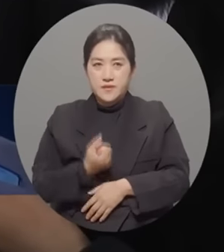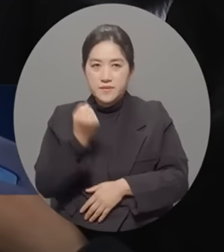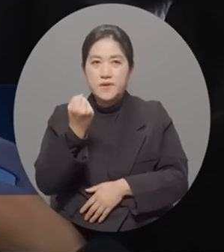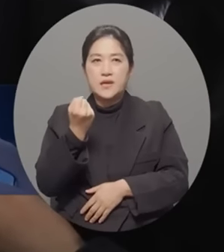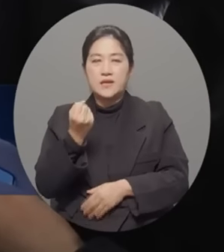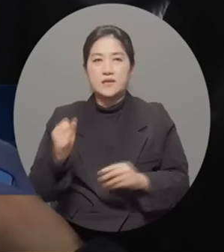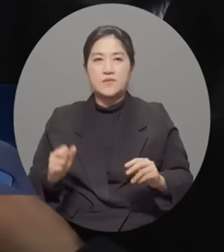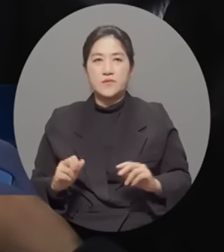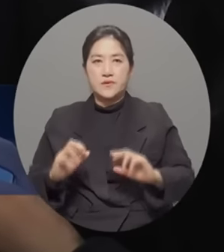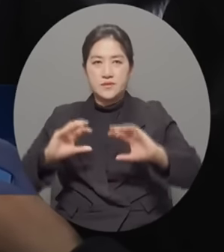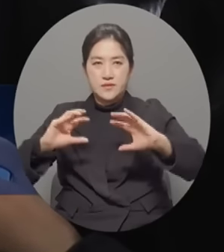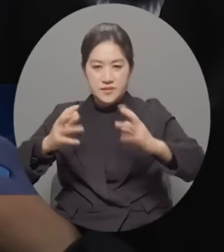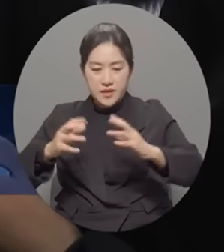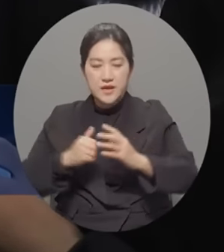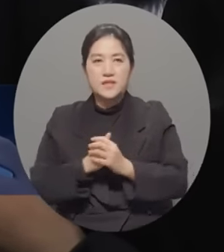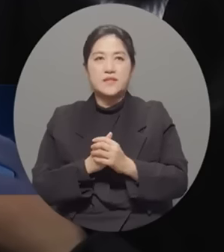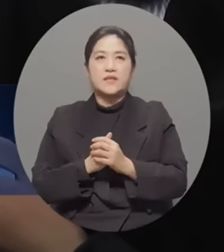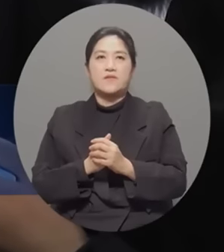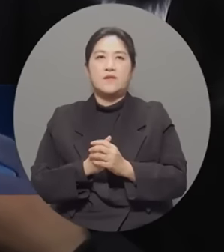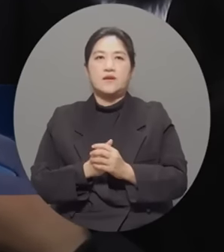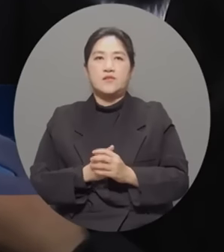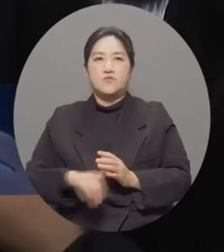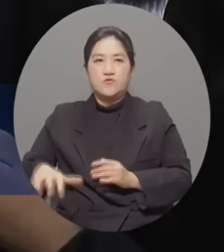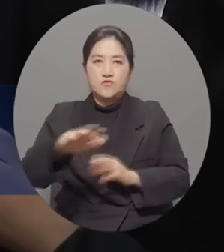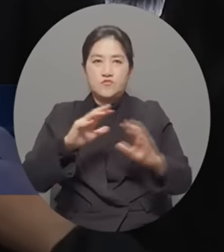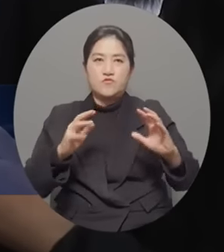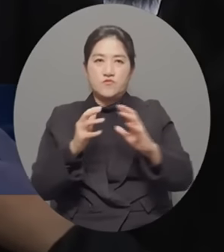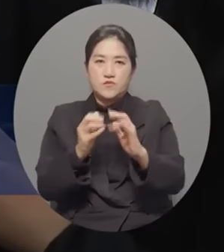선택을 받고 이 나라와